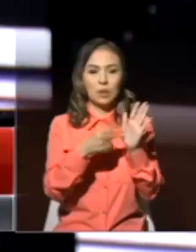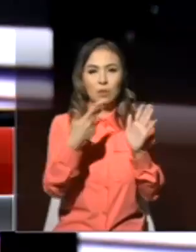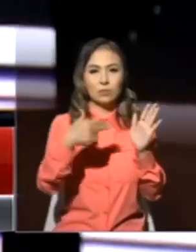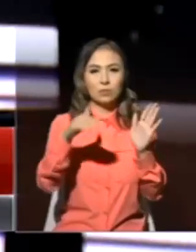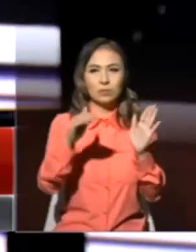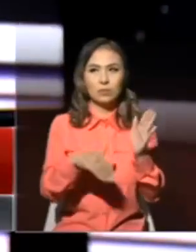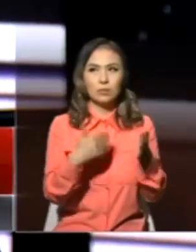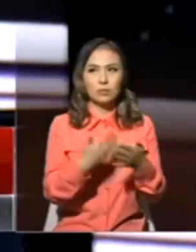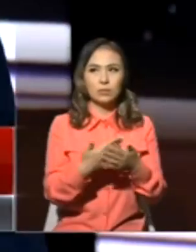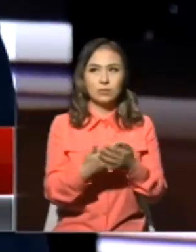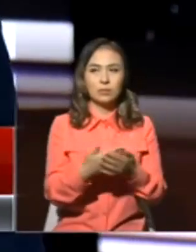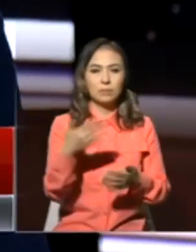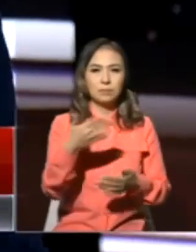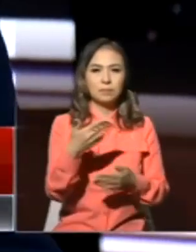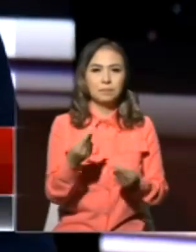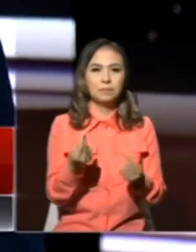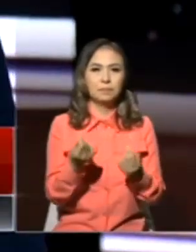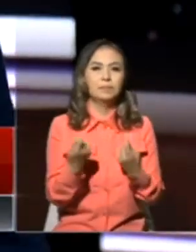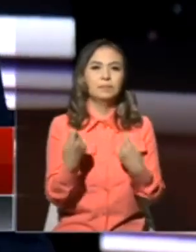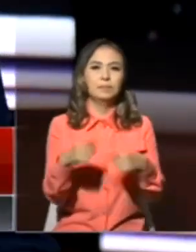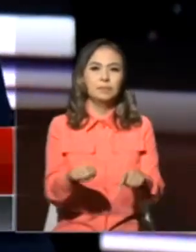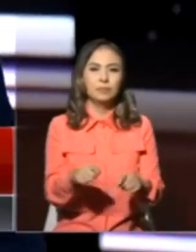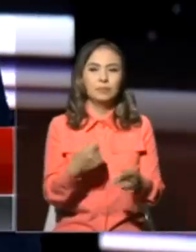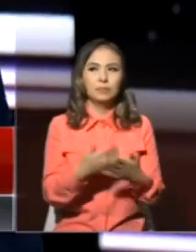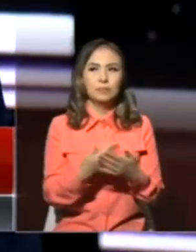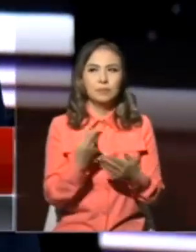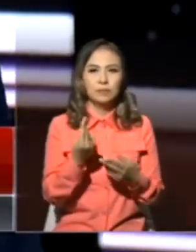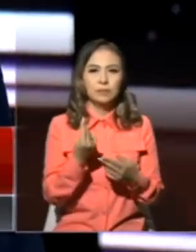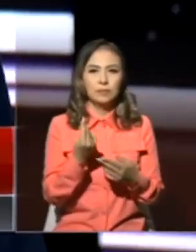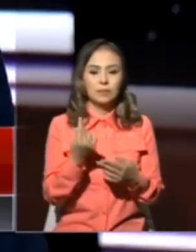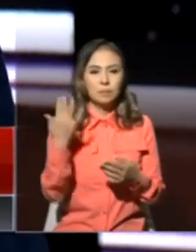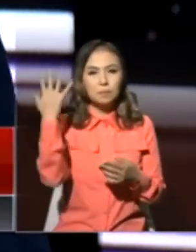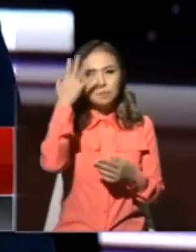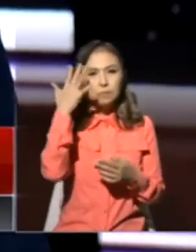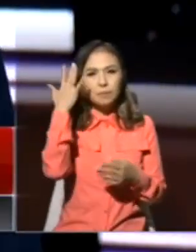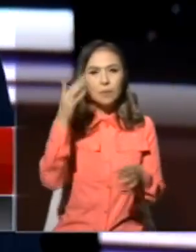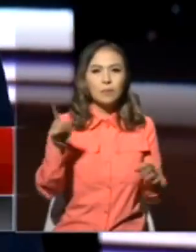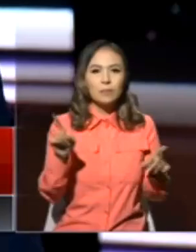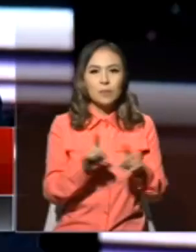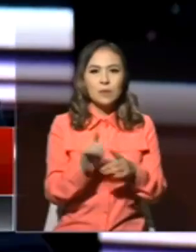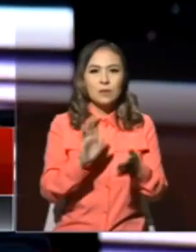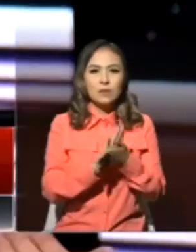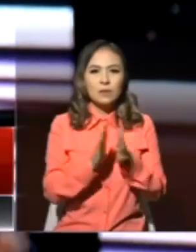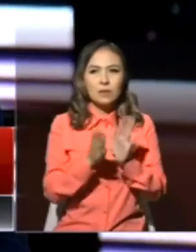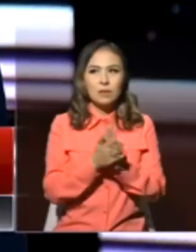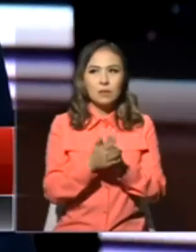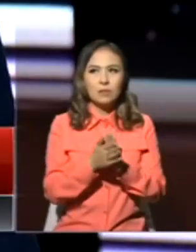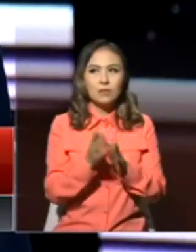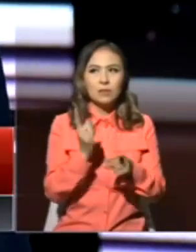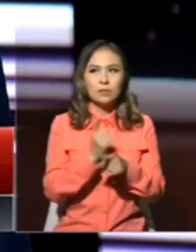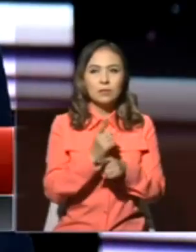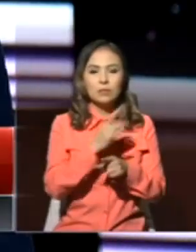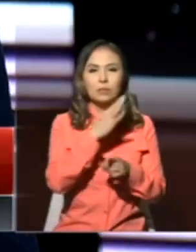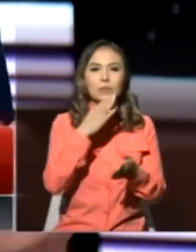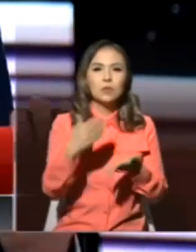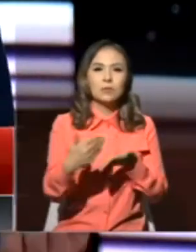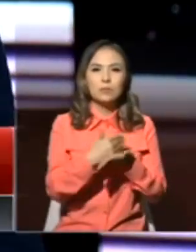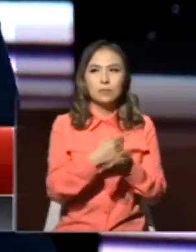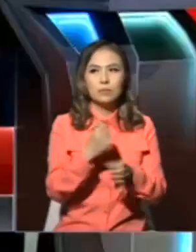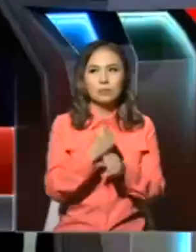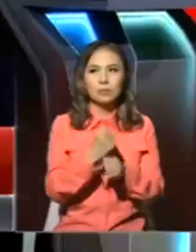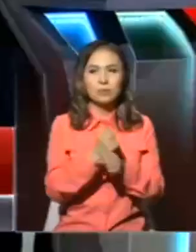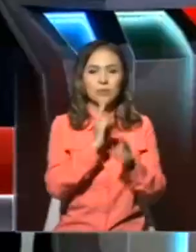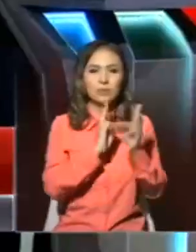болса, ол мысалға алғанда 5 мың теңгеге үйін сатып жіберген қаражат алу мақсатында. Сөйтіп ол шартты жарамсыз деп тануға бізге мысалы көп келеді. Сонда одан